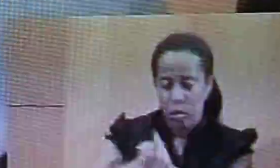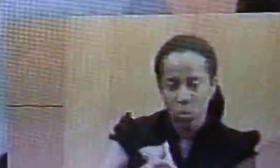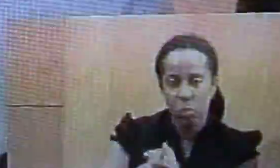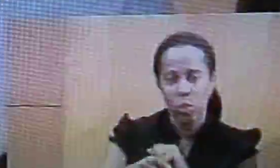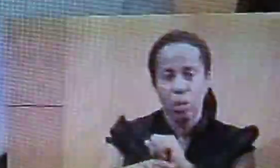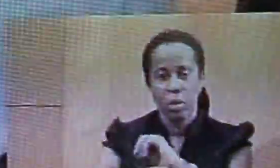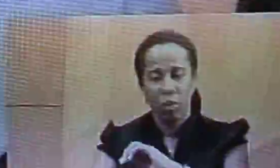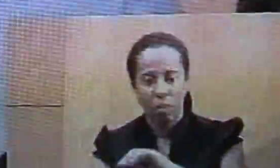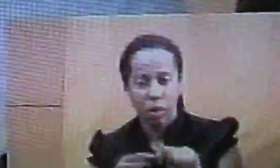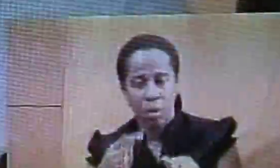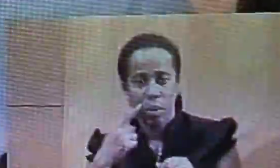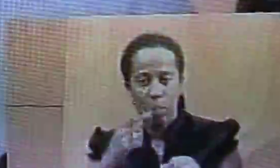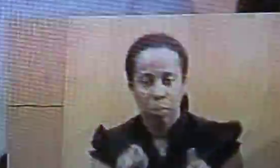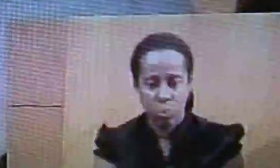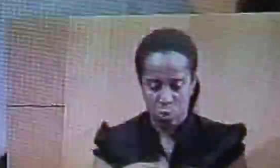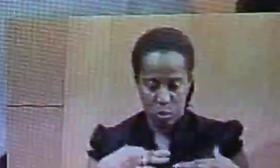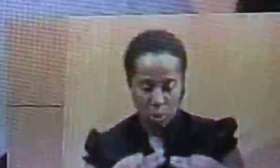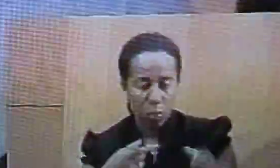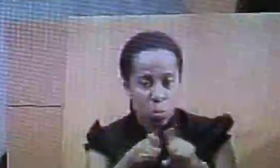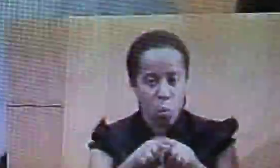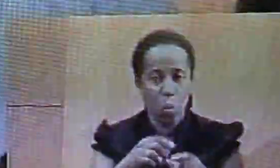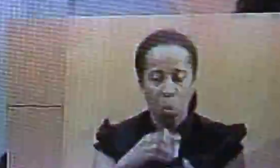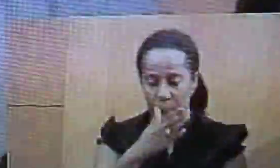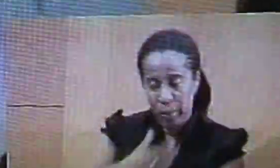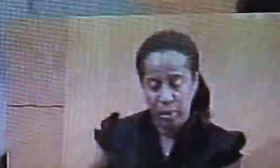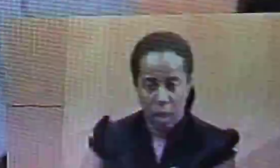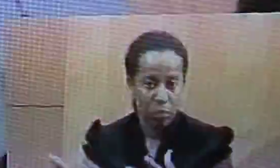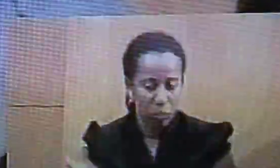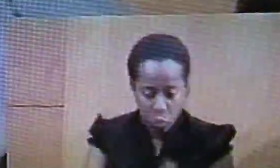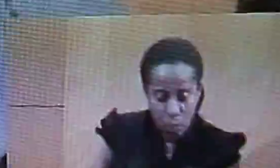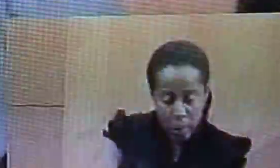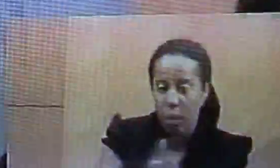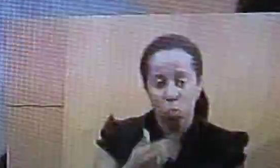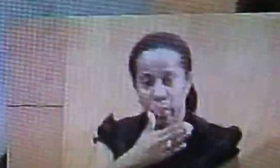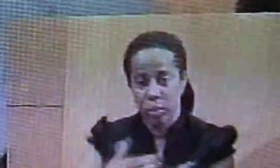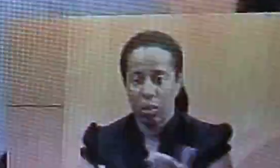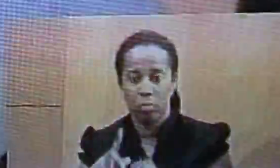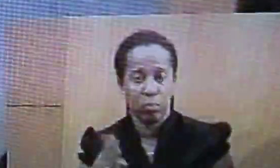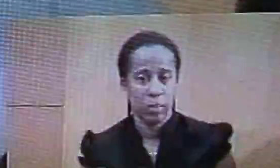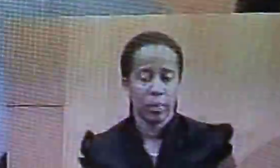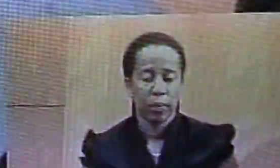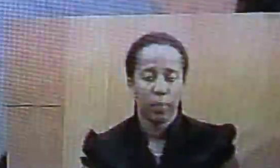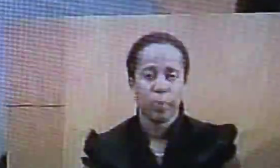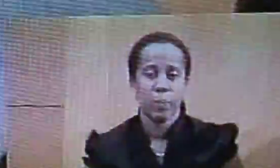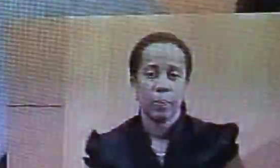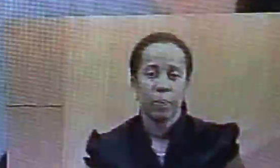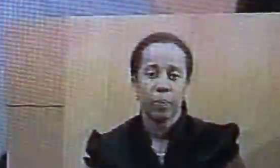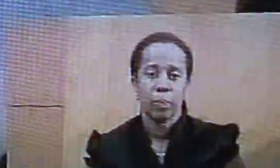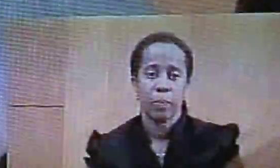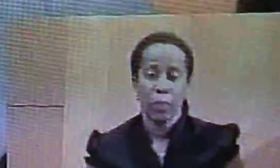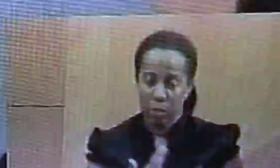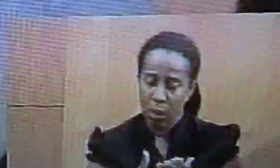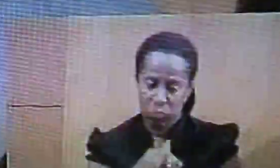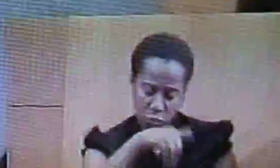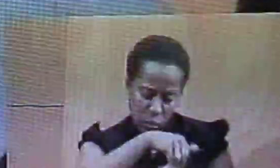neutralisation totale ou partielle. Bien. Mais ça, c'est dans l'ordonnance. Hein.